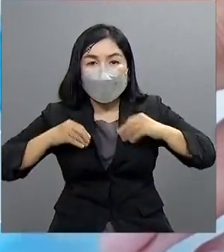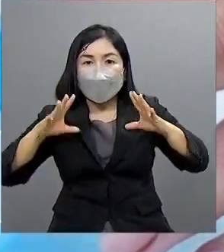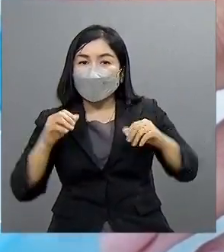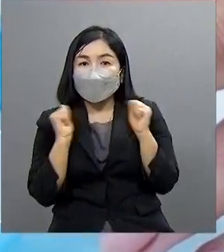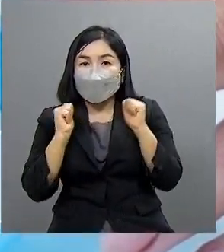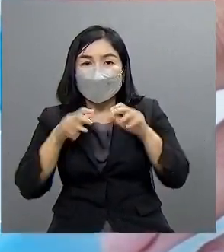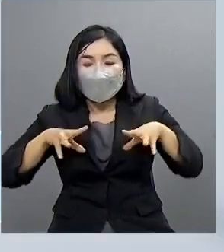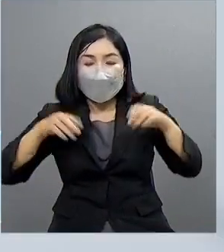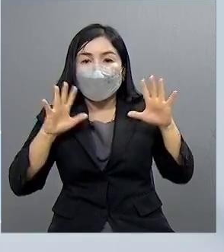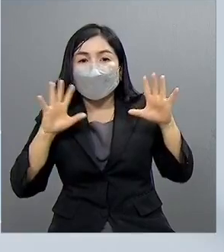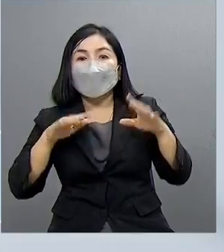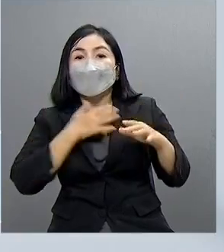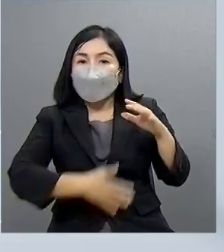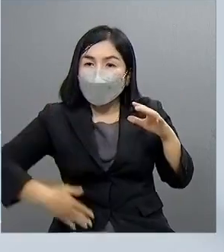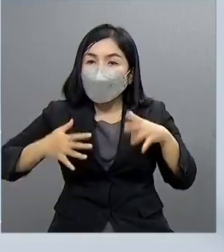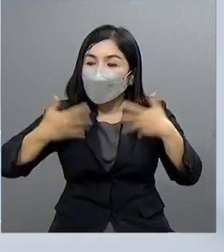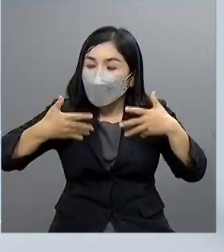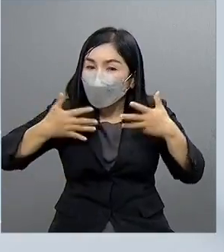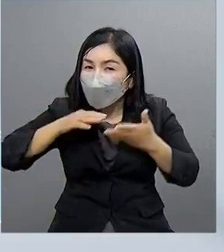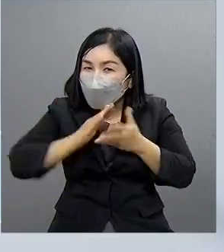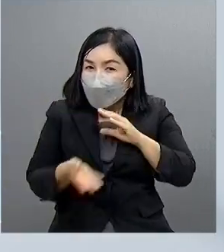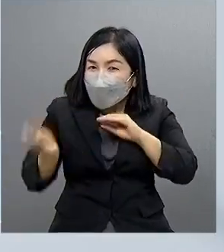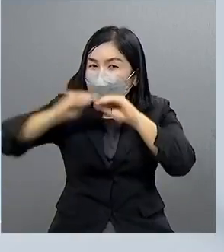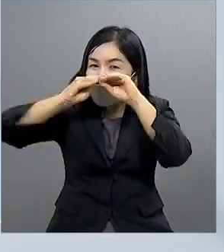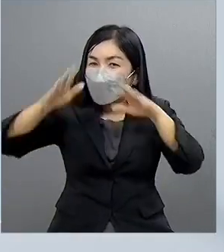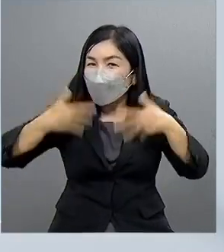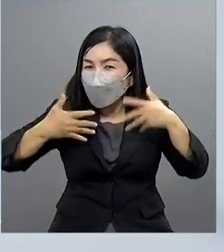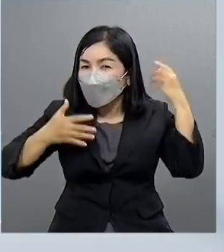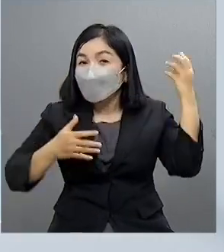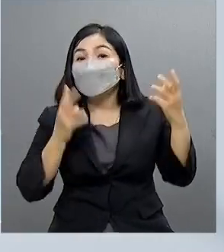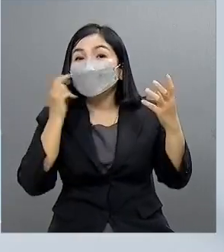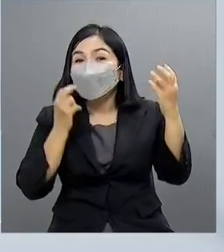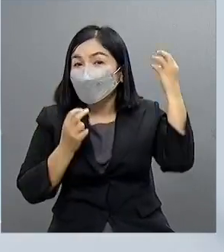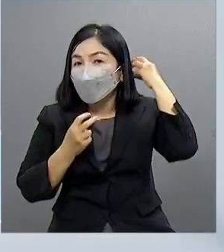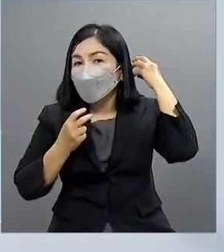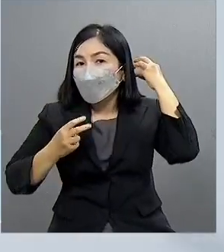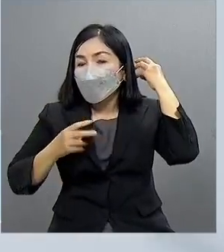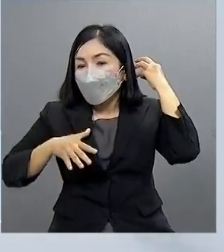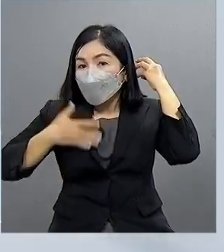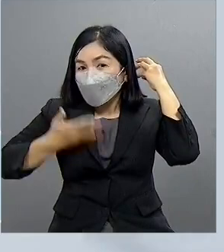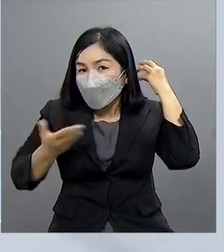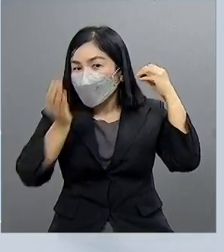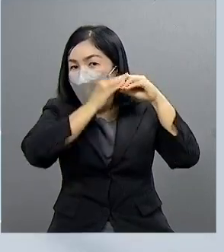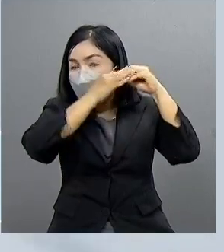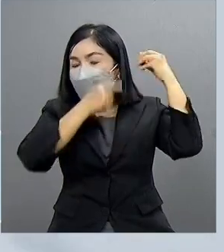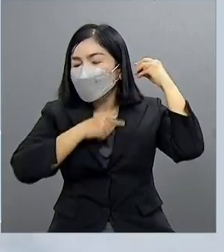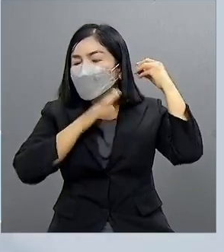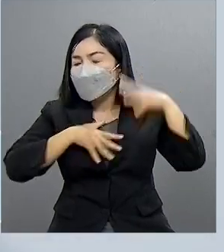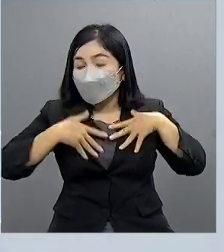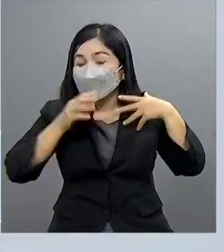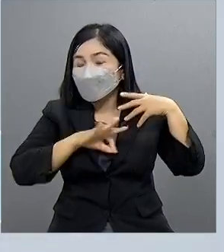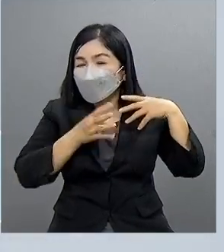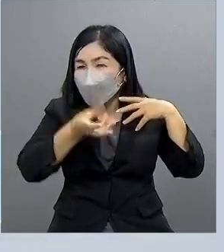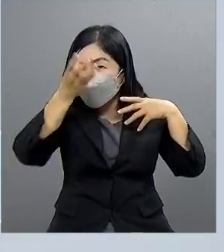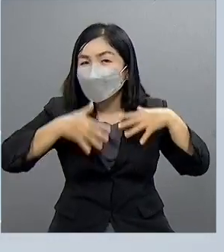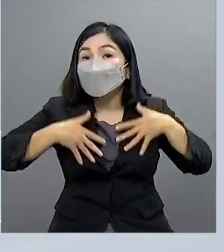ปรับอุณหภูมิโดยการเพิ่มความร้อนมาบริเวณที่มีน้ำแข็งเนี่ยไปประคบอยู่แม้จะรู้สึกสบายในช่วงแรกครับแต่ผลระยะยาวมันจะส่งผล